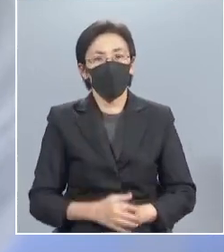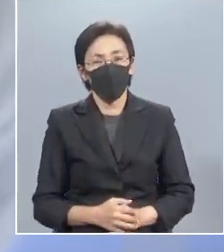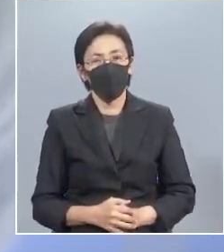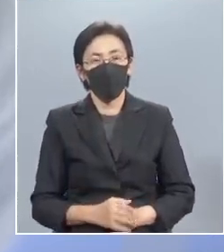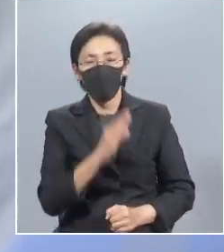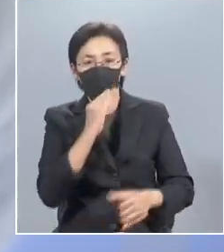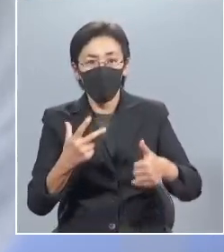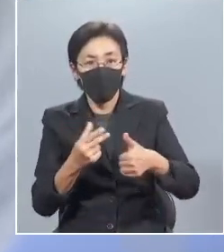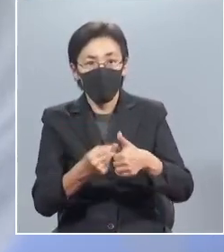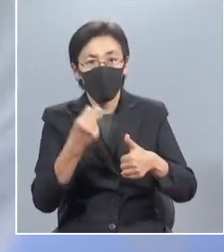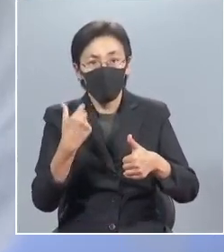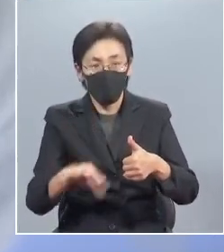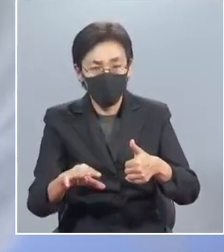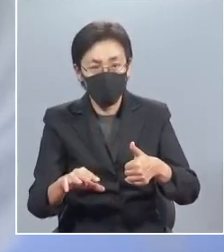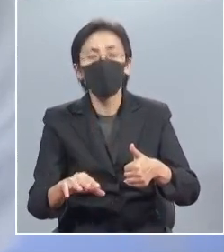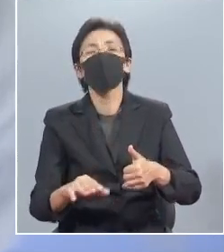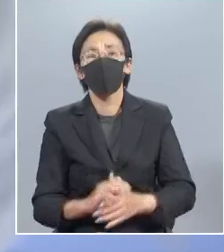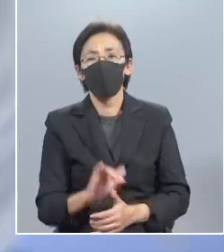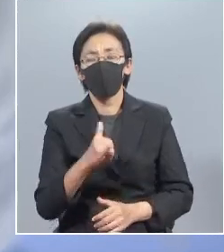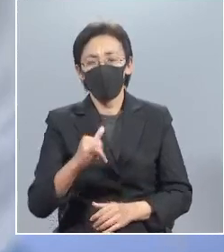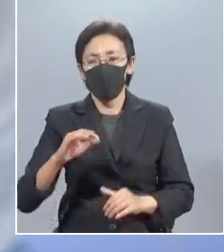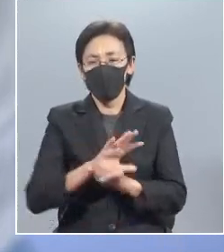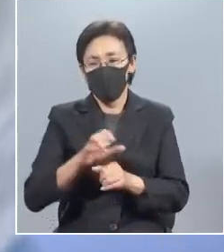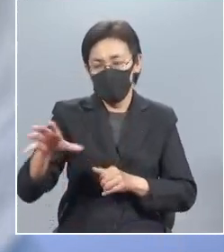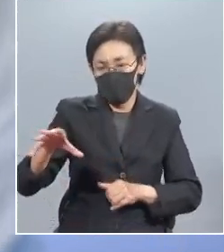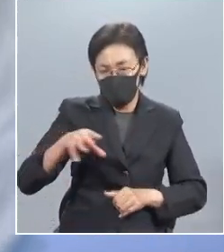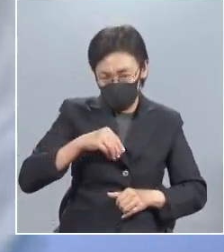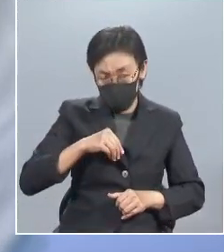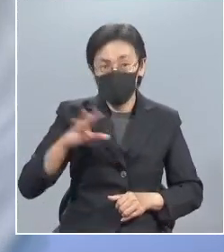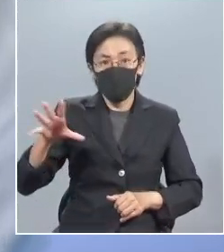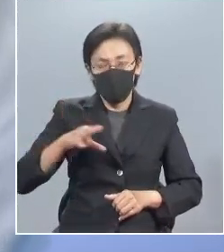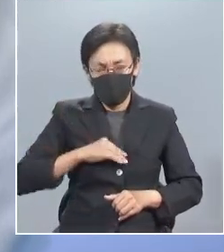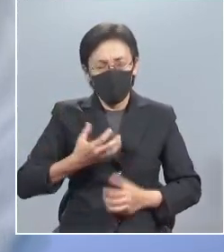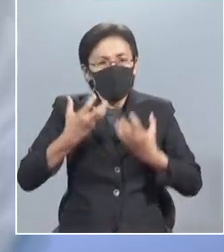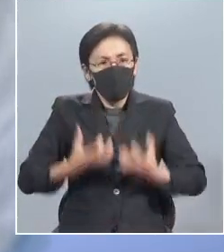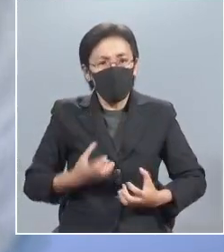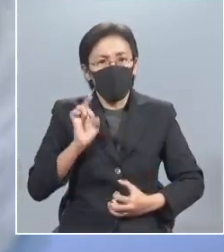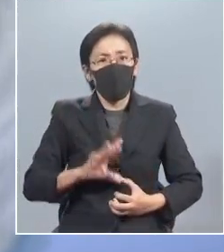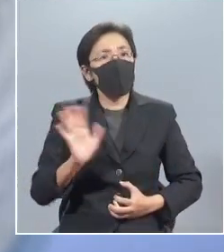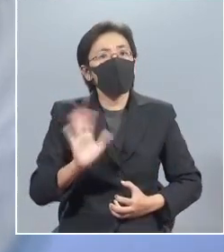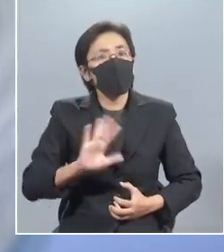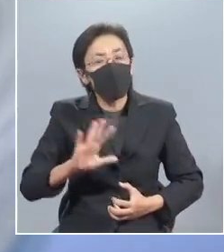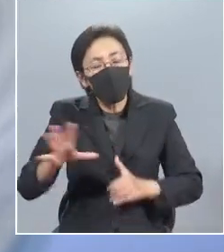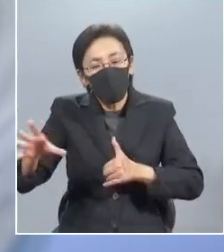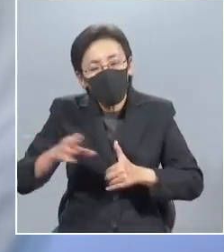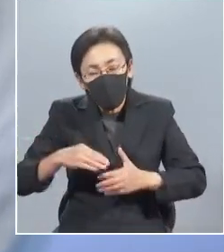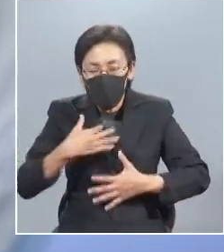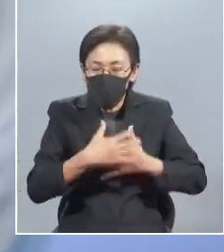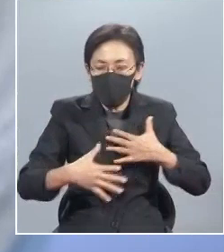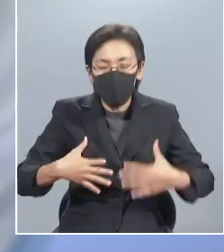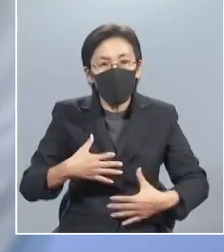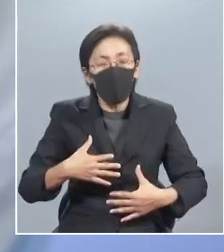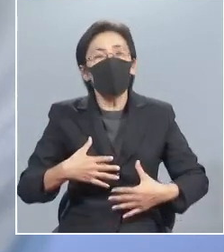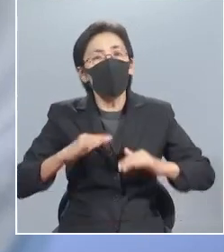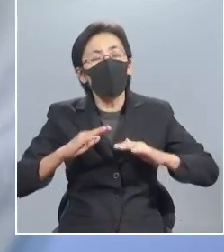พอจิตไปแล้วเนี่ยก็ยังมีโอกาสที่จะติดเชื้อแต่ติดเชื้อแล้วอาการไม่รุนแรงและถ้าอาการรุนแรงก็อย่างที่พี่หนุ่มบอกมัน